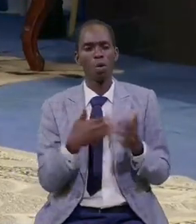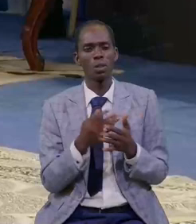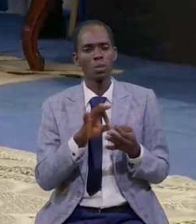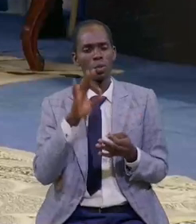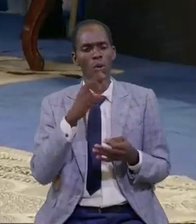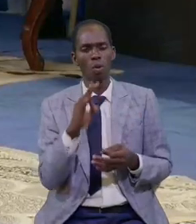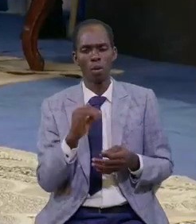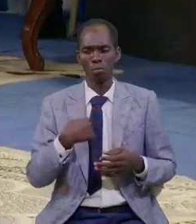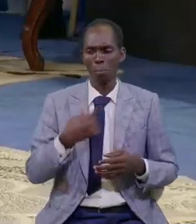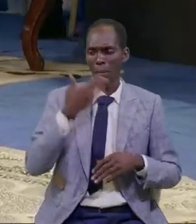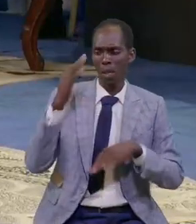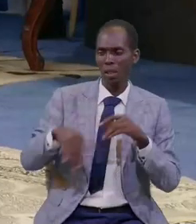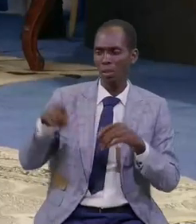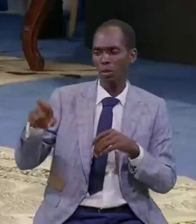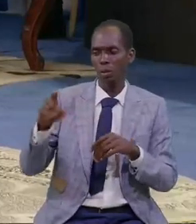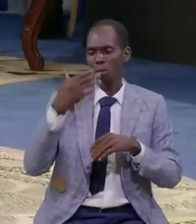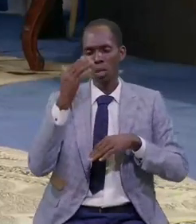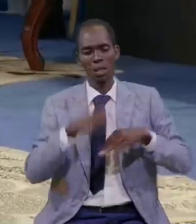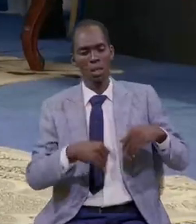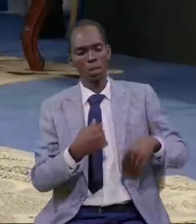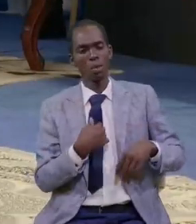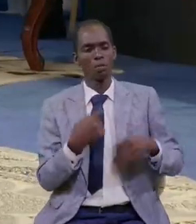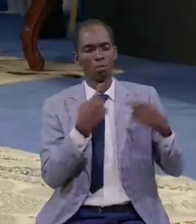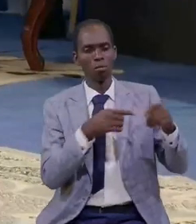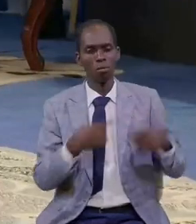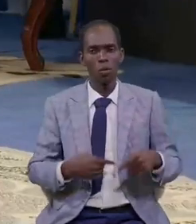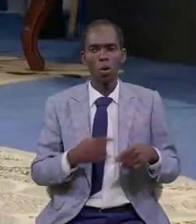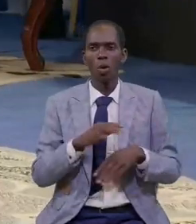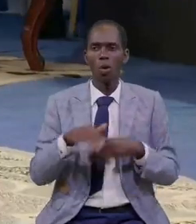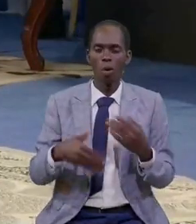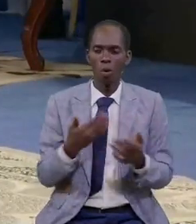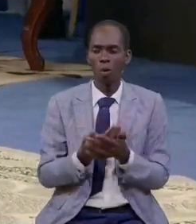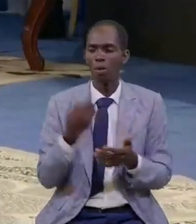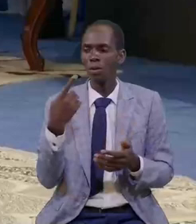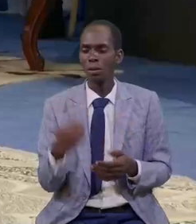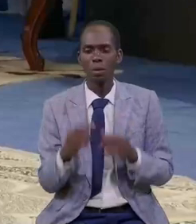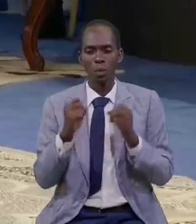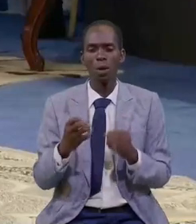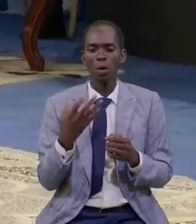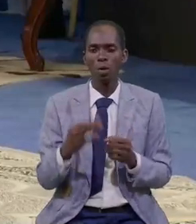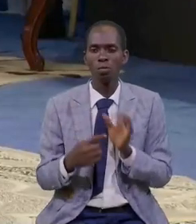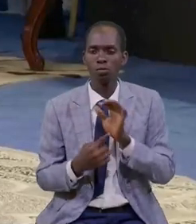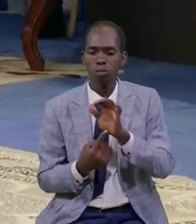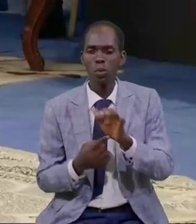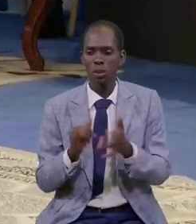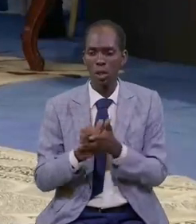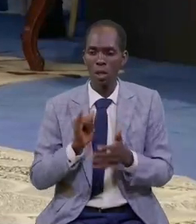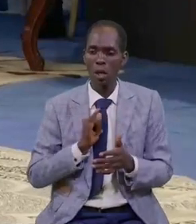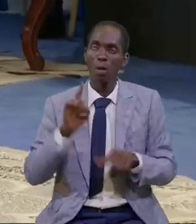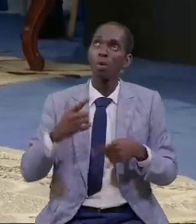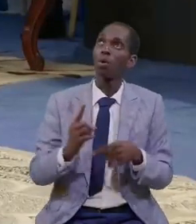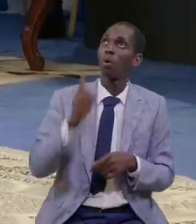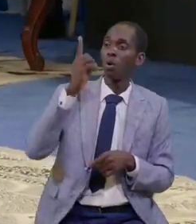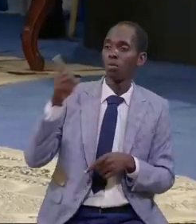toi tout le fait je veux vraiment gravir les montagnes je veux que toi tu sois dans la vallée tout